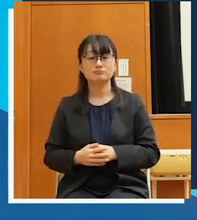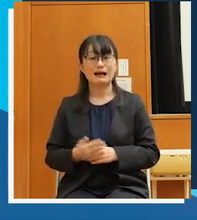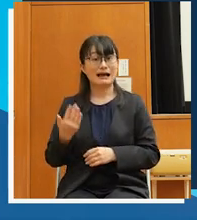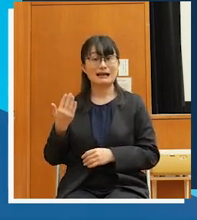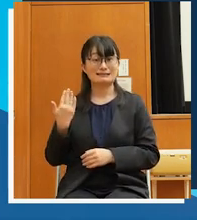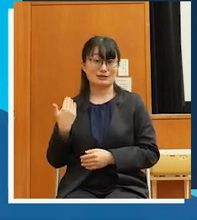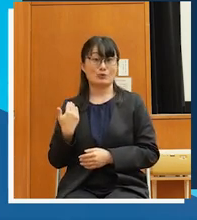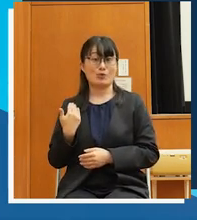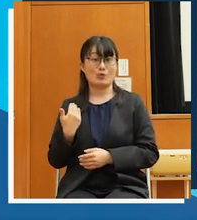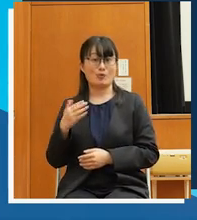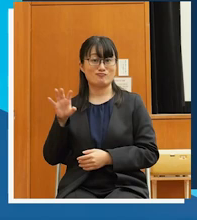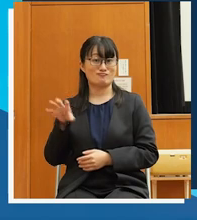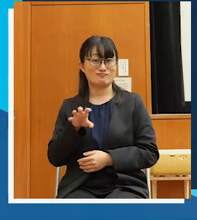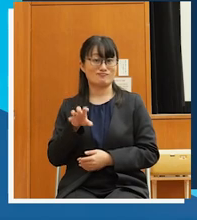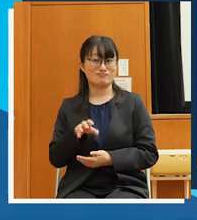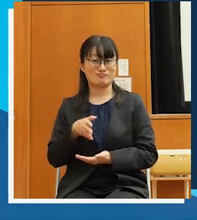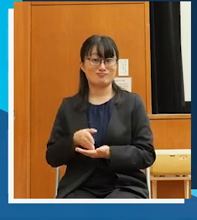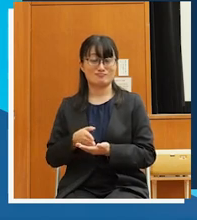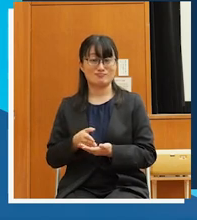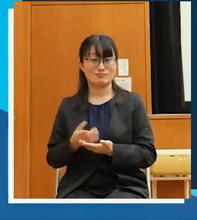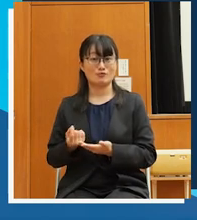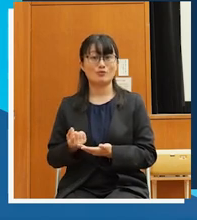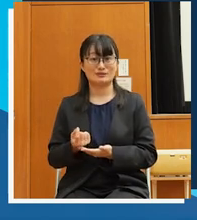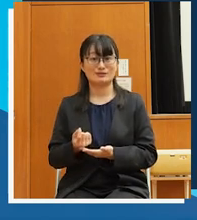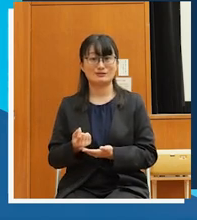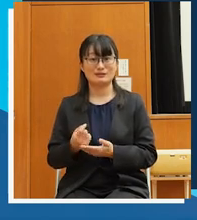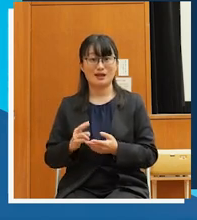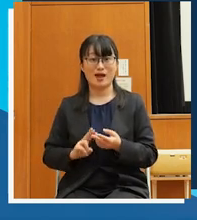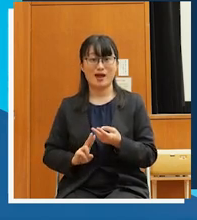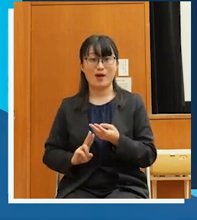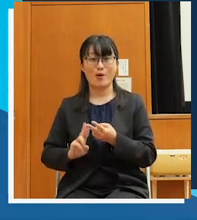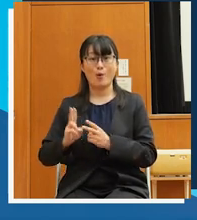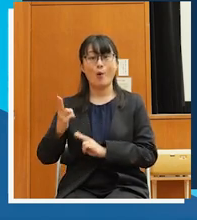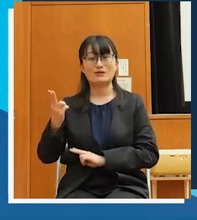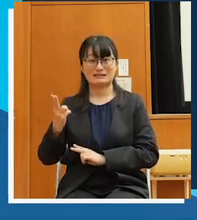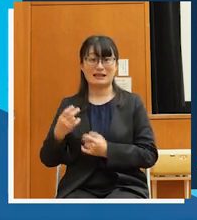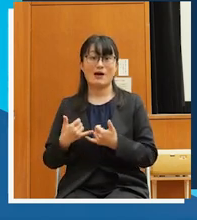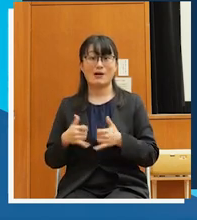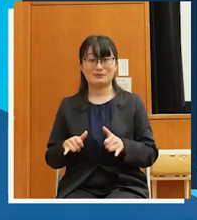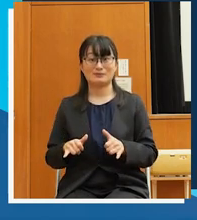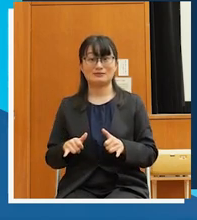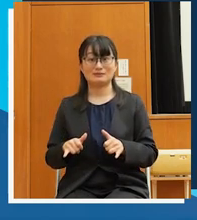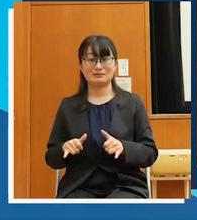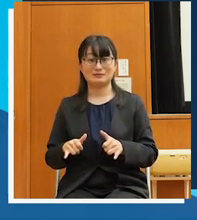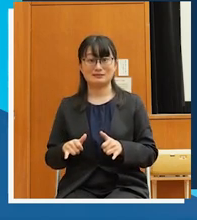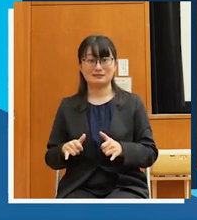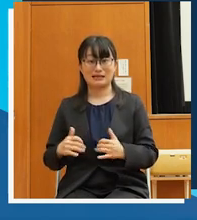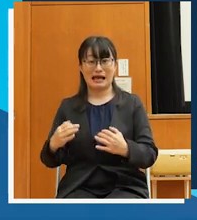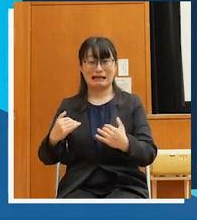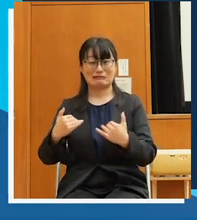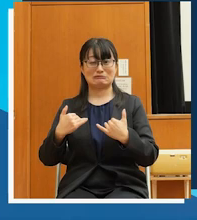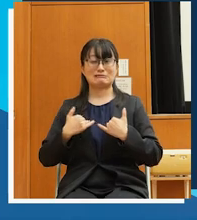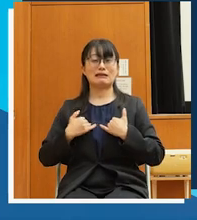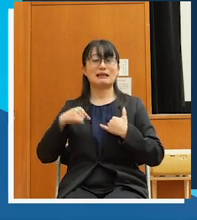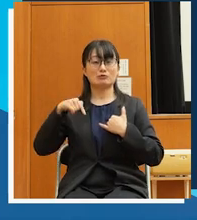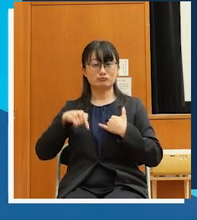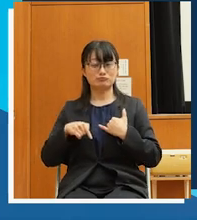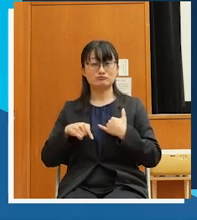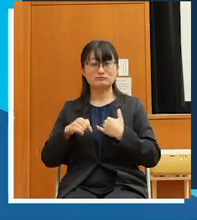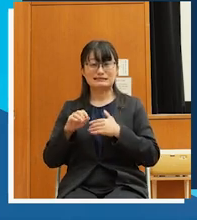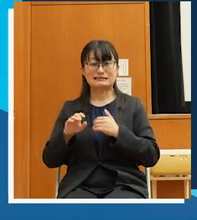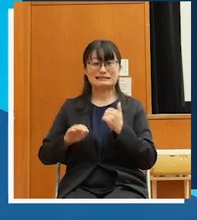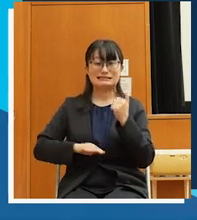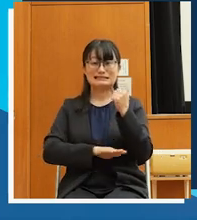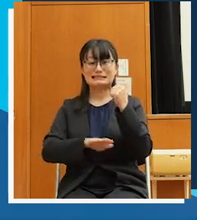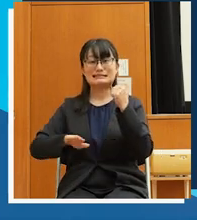から私がこの言いましたように沖縄県民が被っている基地負担